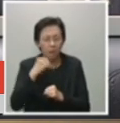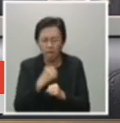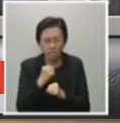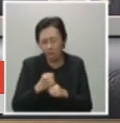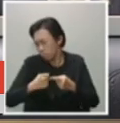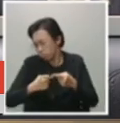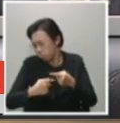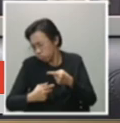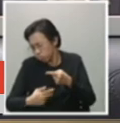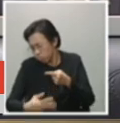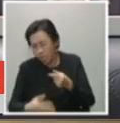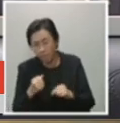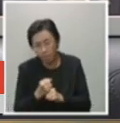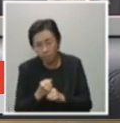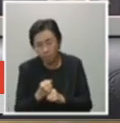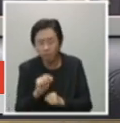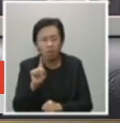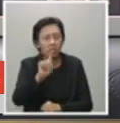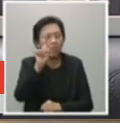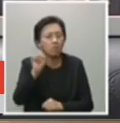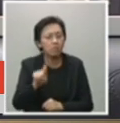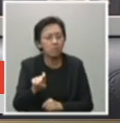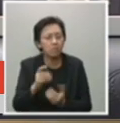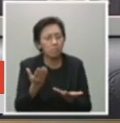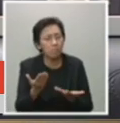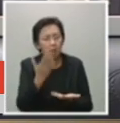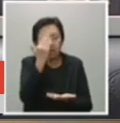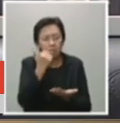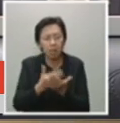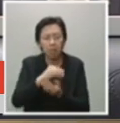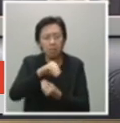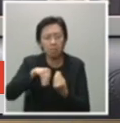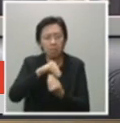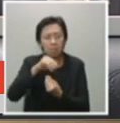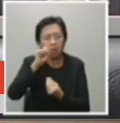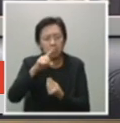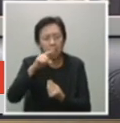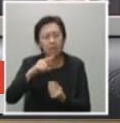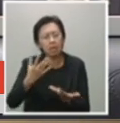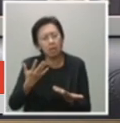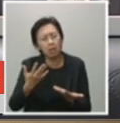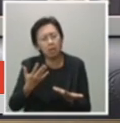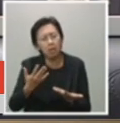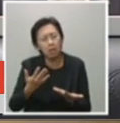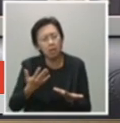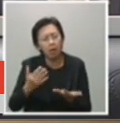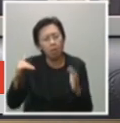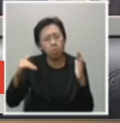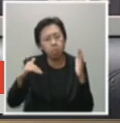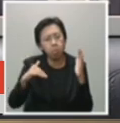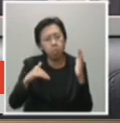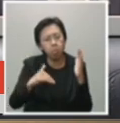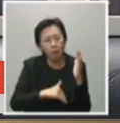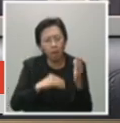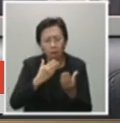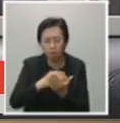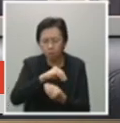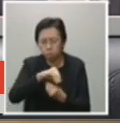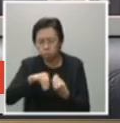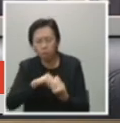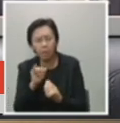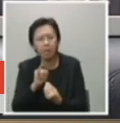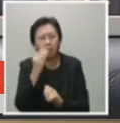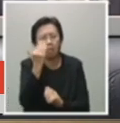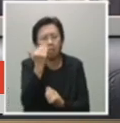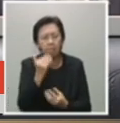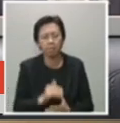แยะมากมายแต่เคยสงสัยไหมคะว่าทำไมเศรษฐกิจในบ้านเรามันถึงยังได้ถดถอยแล้วก็ตกต่ำได้ขนาดนี้ท่านเค